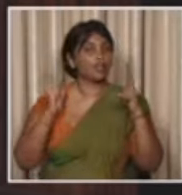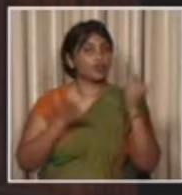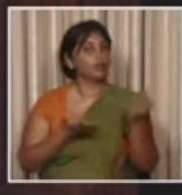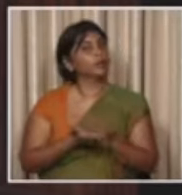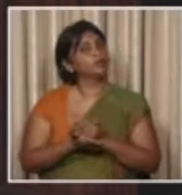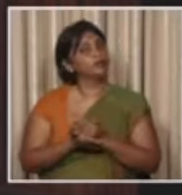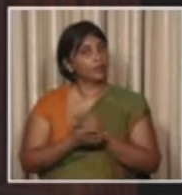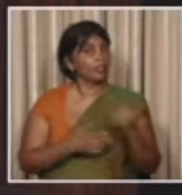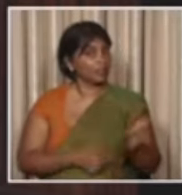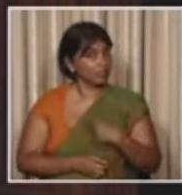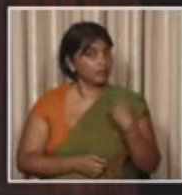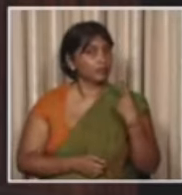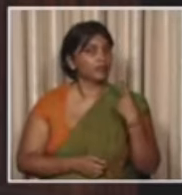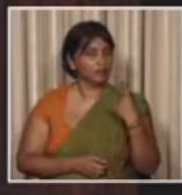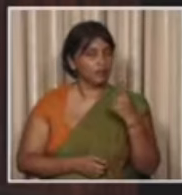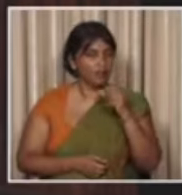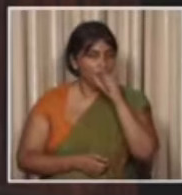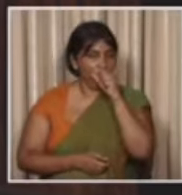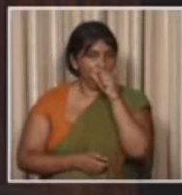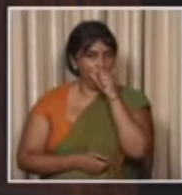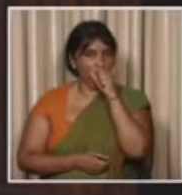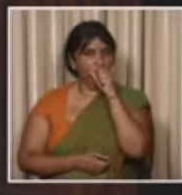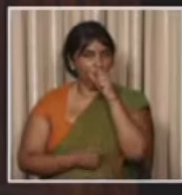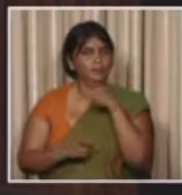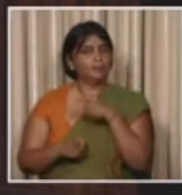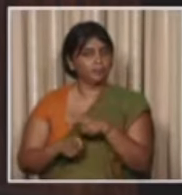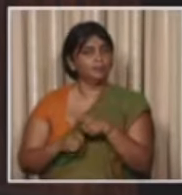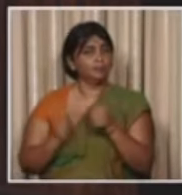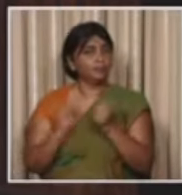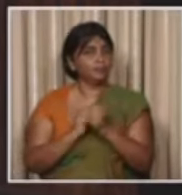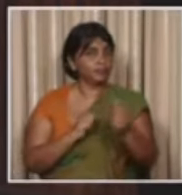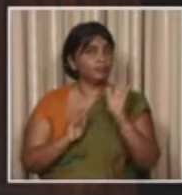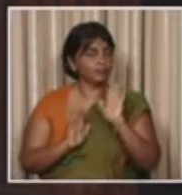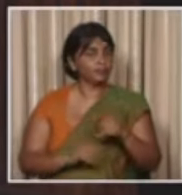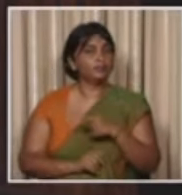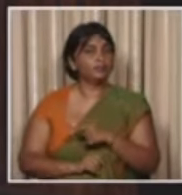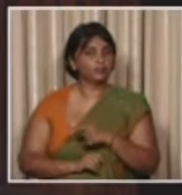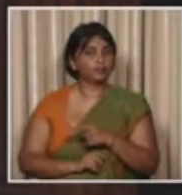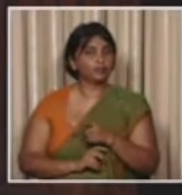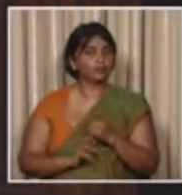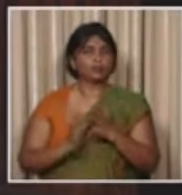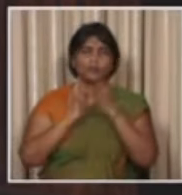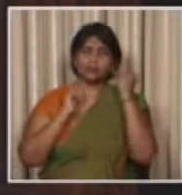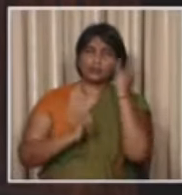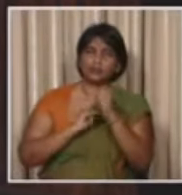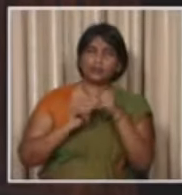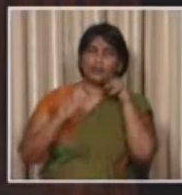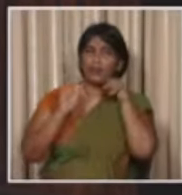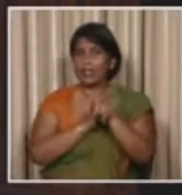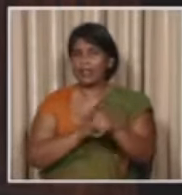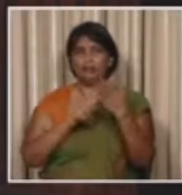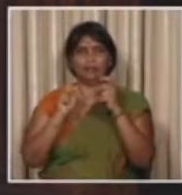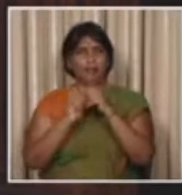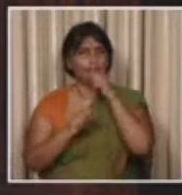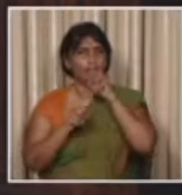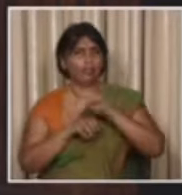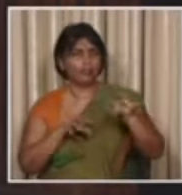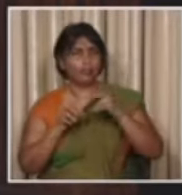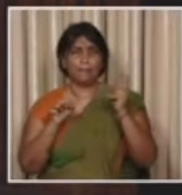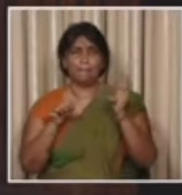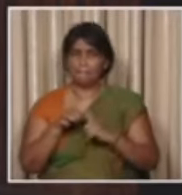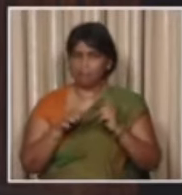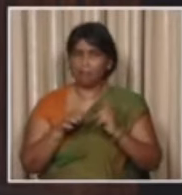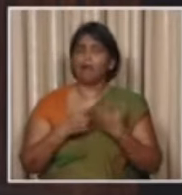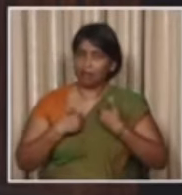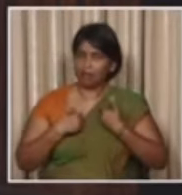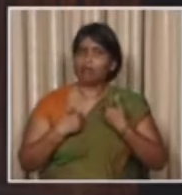වෙනවා දවසට. මේව නේද අපි කරන්න ඕන දේවල්. මේකට කොච්චර දේවල් කිව්වද අර ඉලක්ක වුණා මේක වුණා මිනිස්සුන්ට ප්‍රශ්න ඇති වුණා